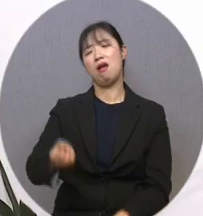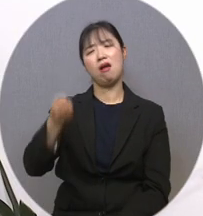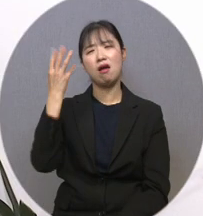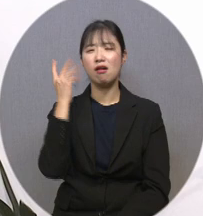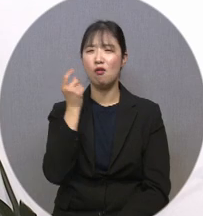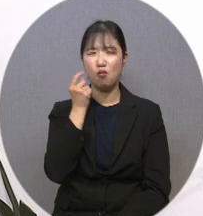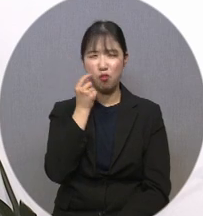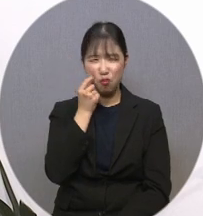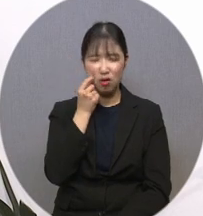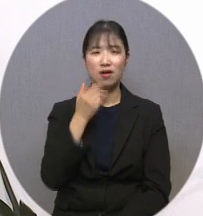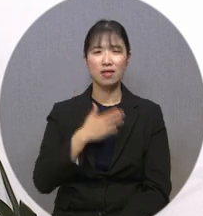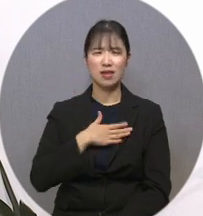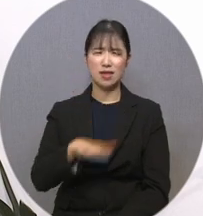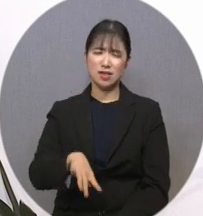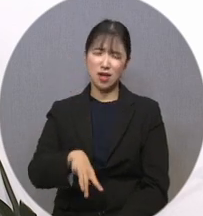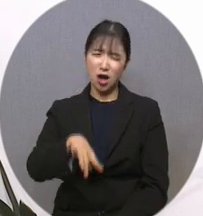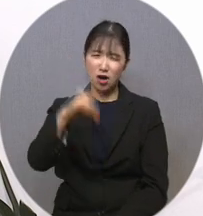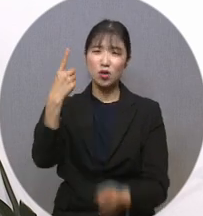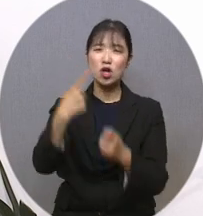못하는 제 초선 때